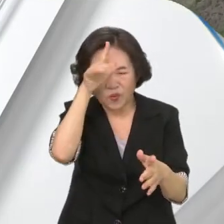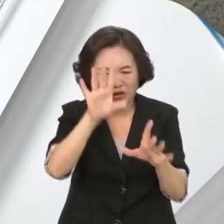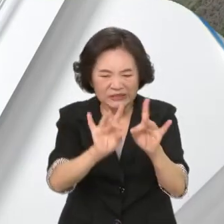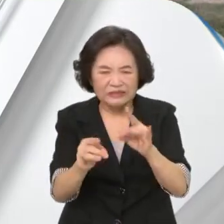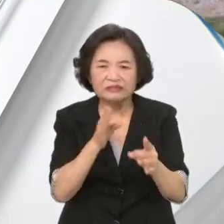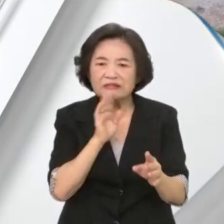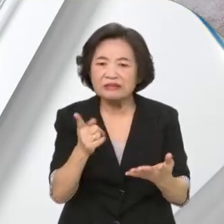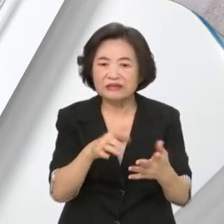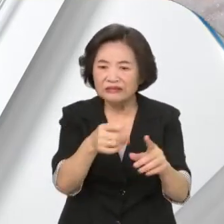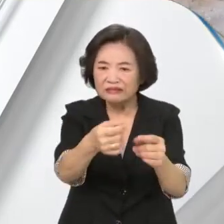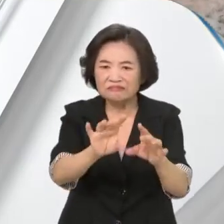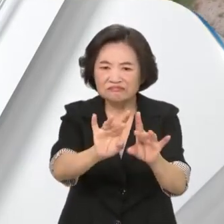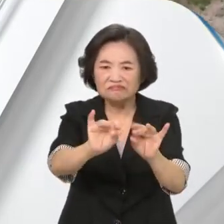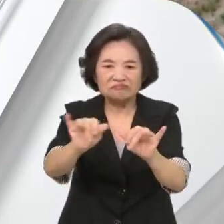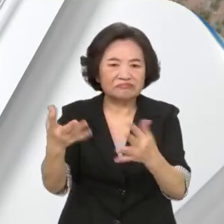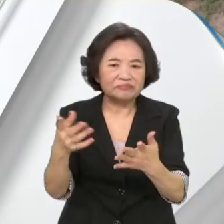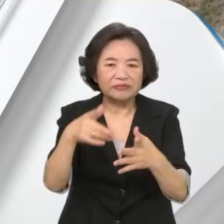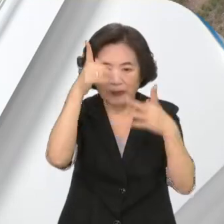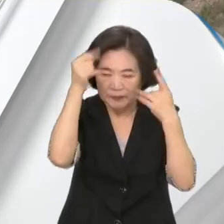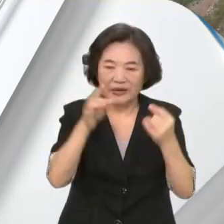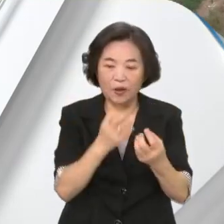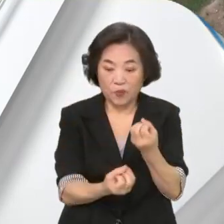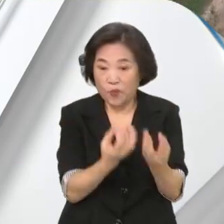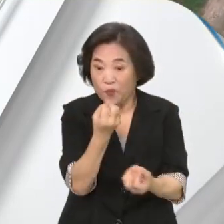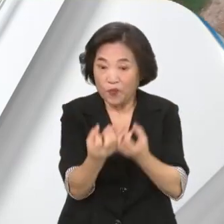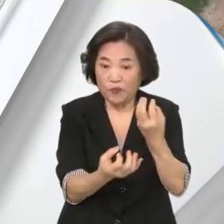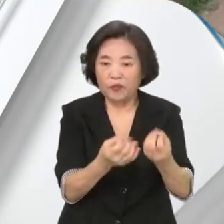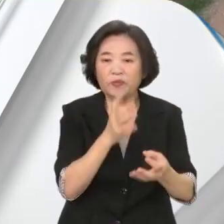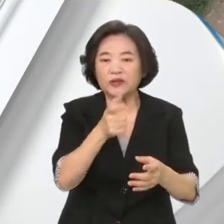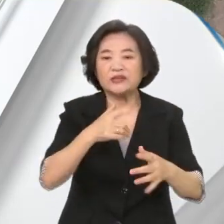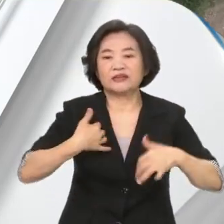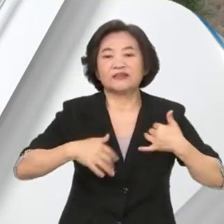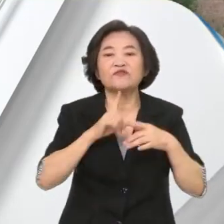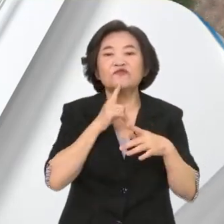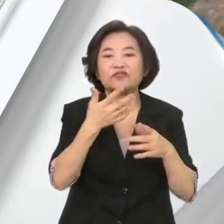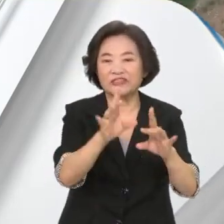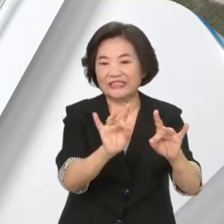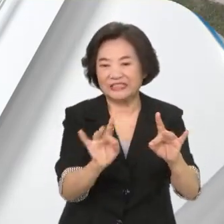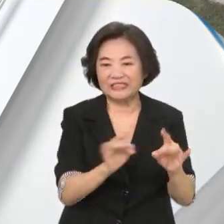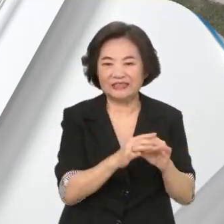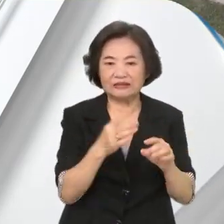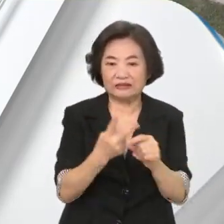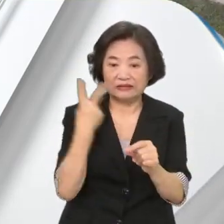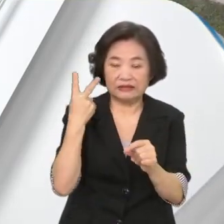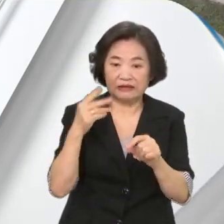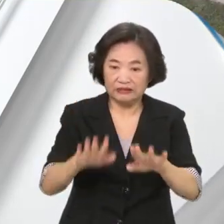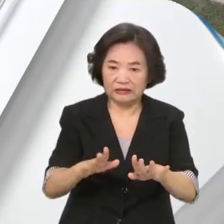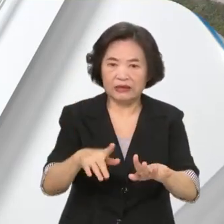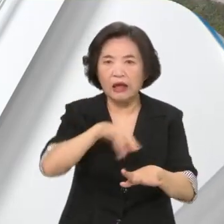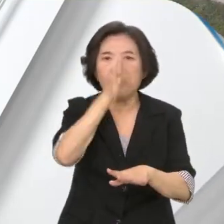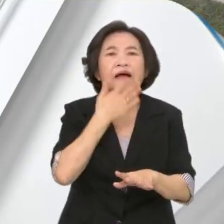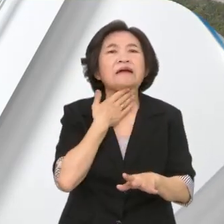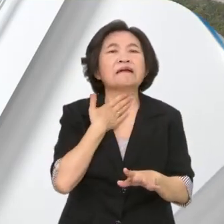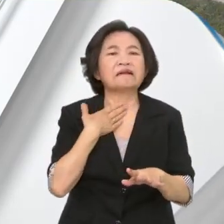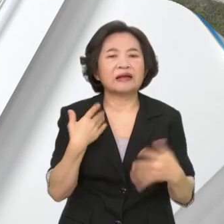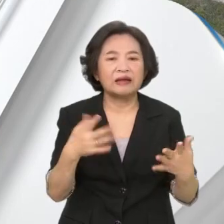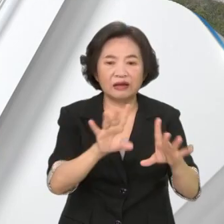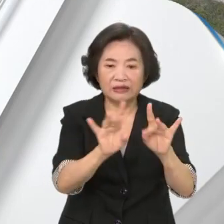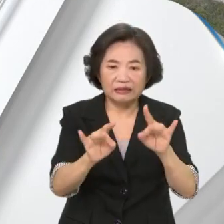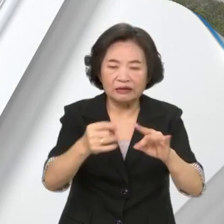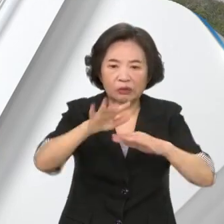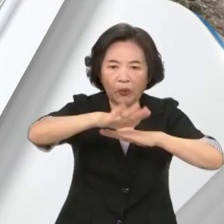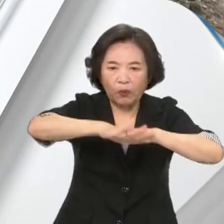色，一记搭嘅黄嘅，本但系不出潜水嘅潜伏实体。经过前沿啊，检验嘅梯田海，实体嘅